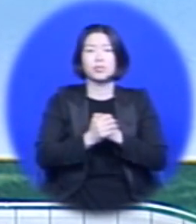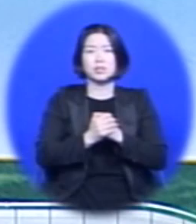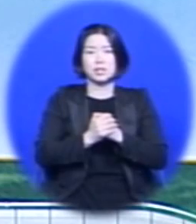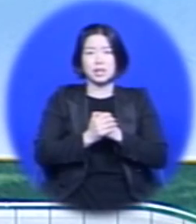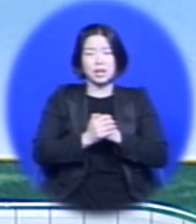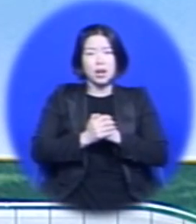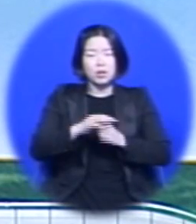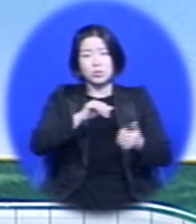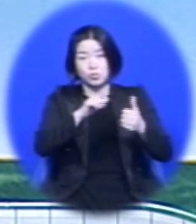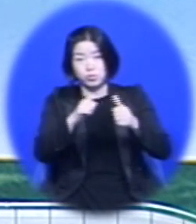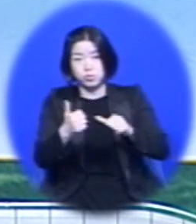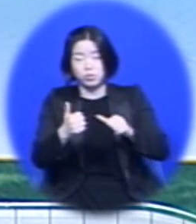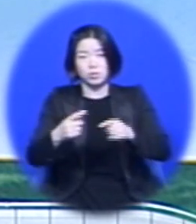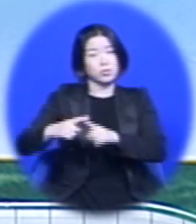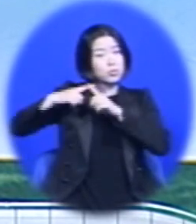심지어 순교할지라도